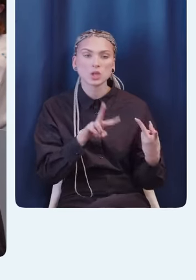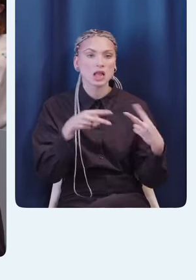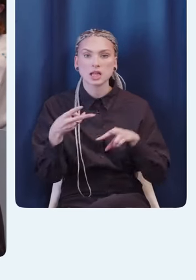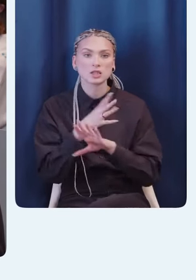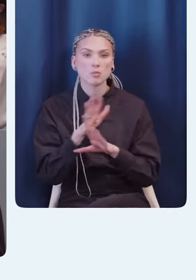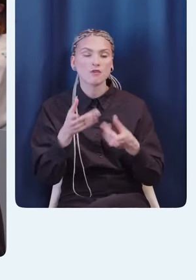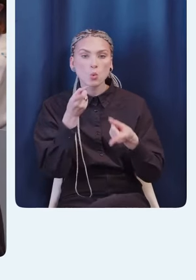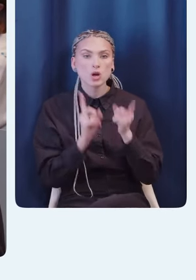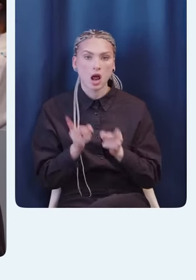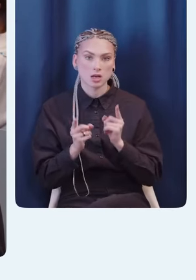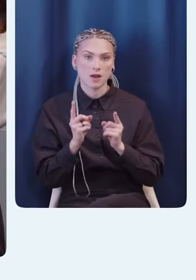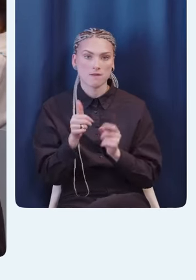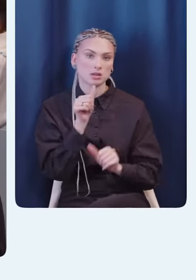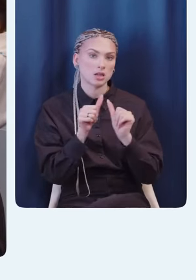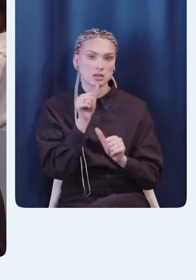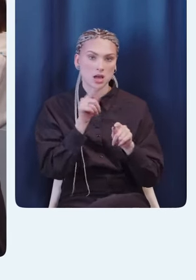реального тестирования.